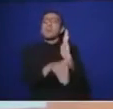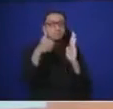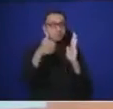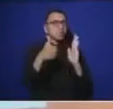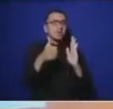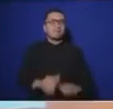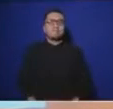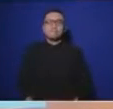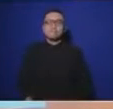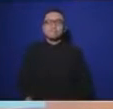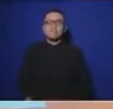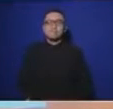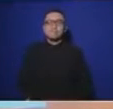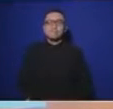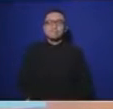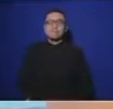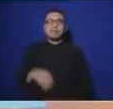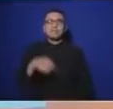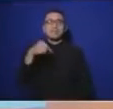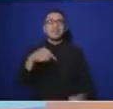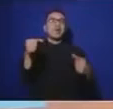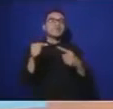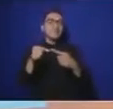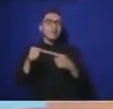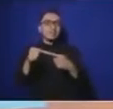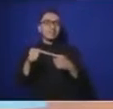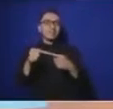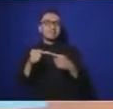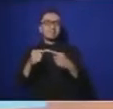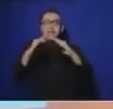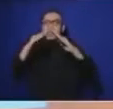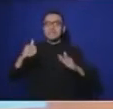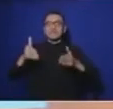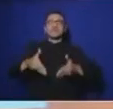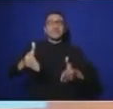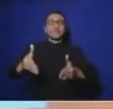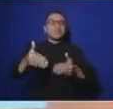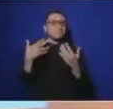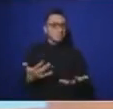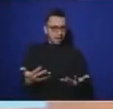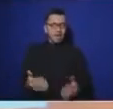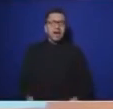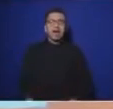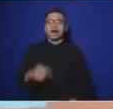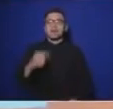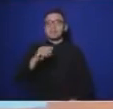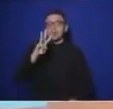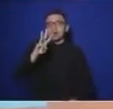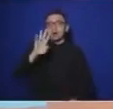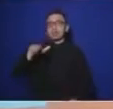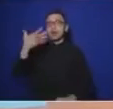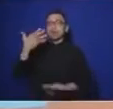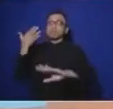yang berkaitan dengan bidang infrastruktur. Kita tahu dalam 3 tahun ini telah kita